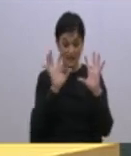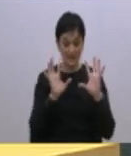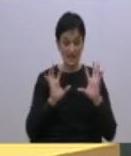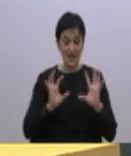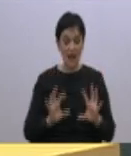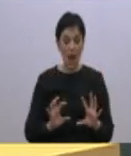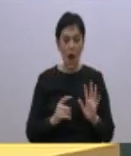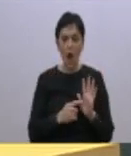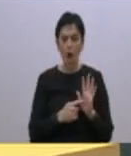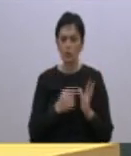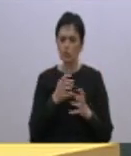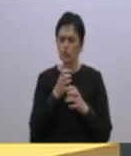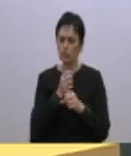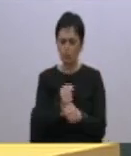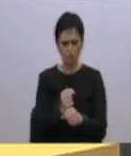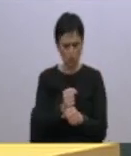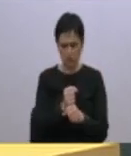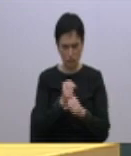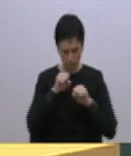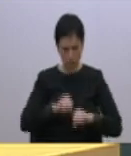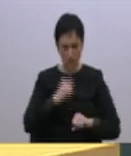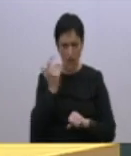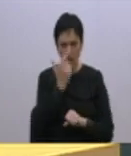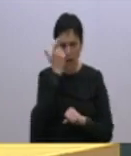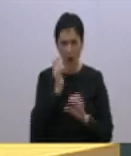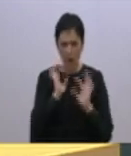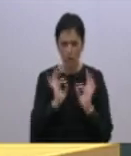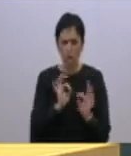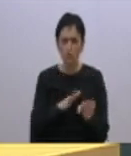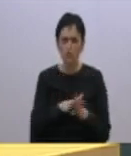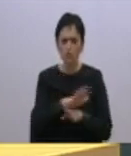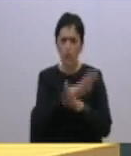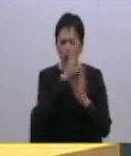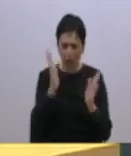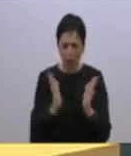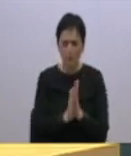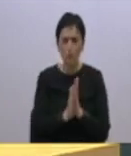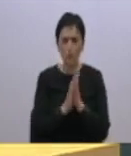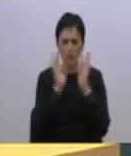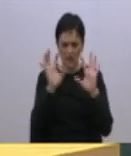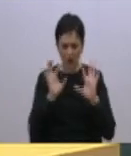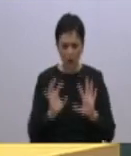ზღუდავს სრულიად ლეგიტიმურად, სრულიად აბსოლუტურად კანონზომიერად